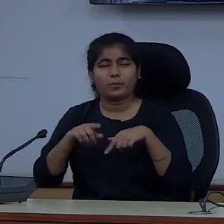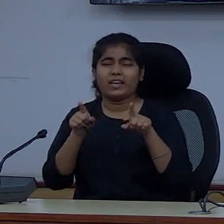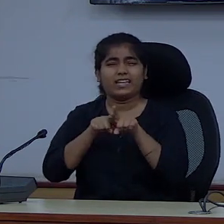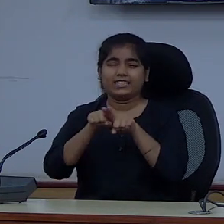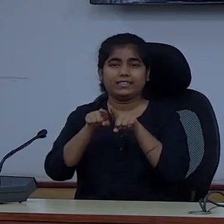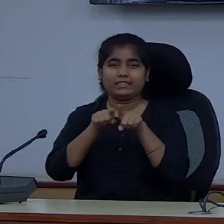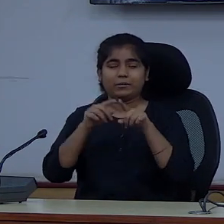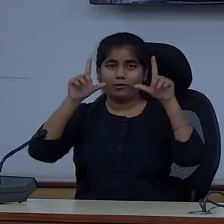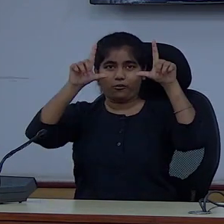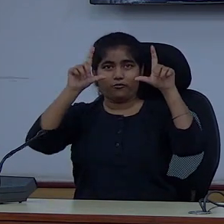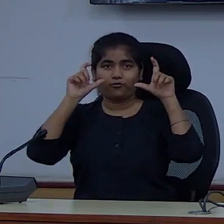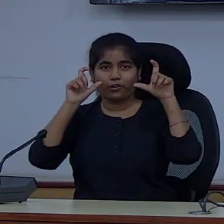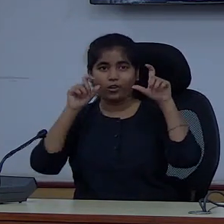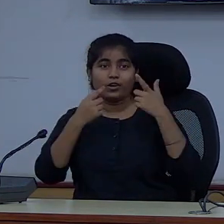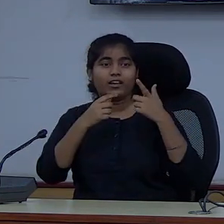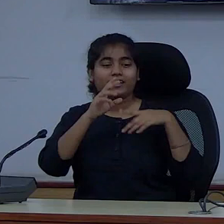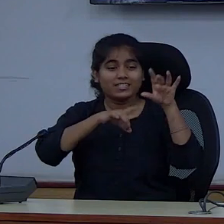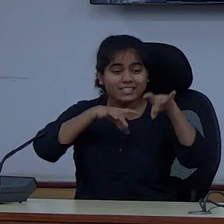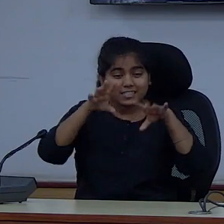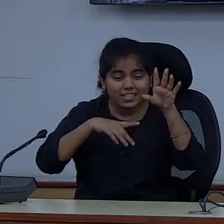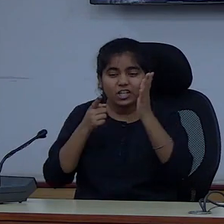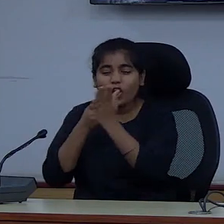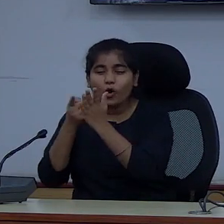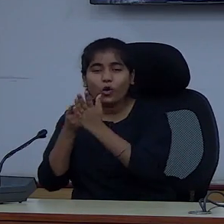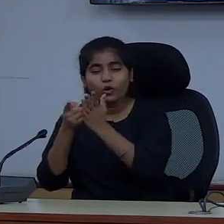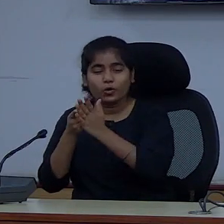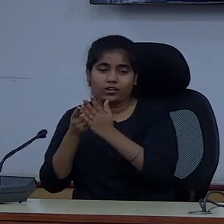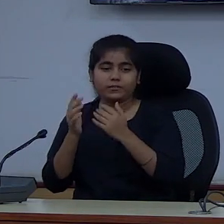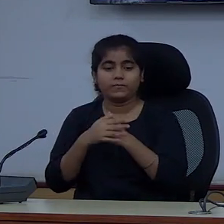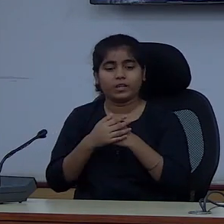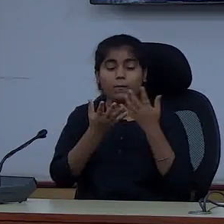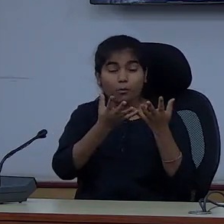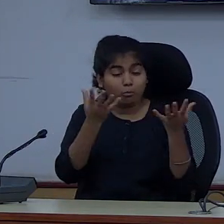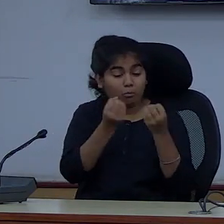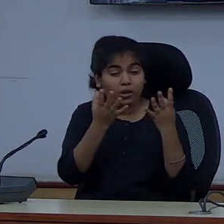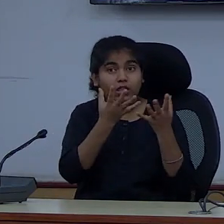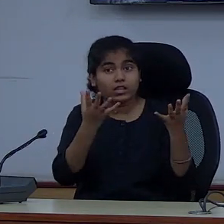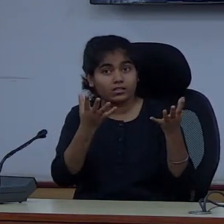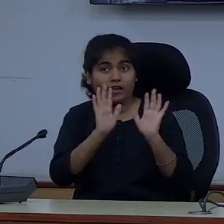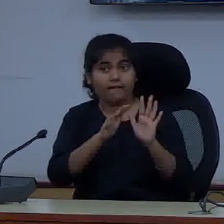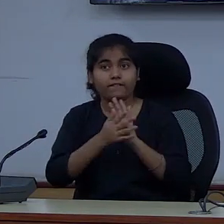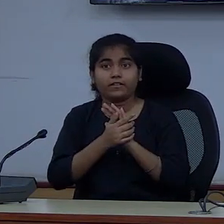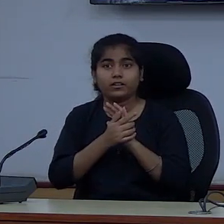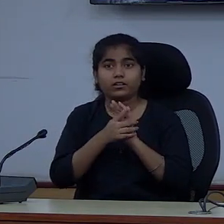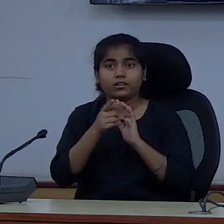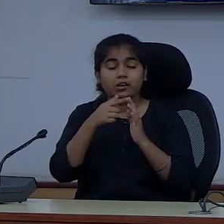अपनी बात को रख रही थी उन्होंने एक एक चीज़ को बड़ी सूक्ष्मता से निकाल कर हमारे सामने रखा। मान लीजिए एक तस्वीर आपके सामने रख रहा हूँ अर्बन इंडिया और रूरल इंडिया